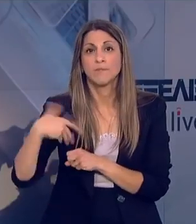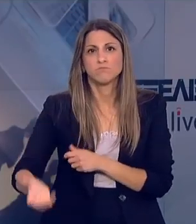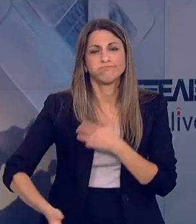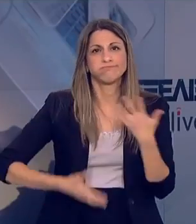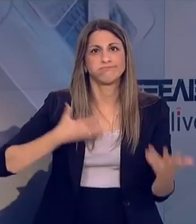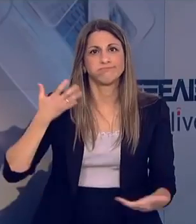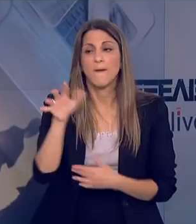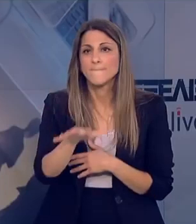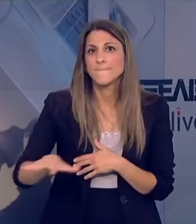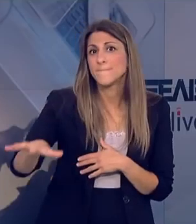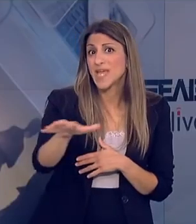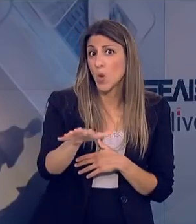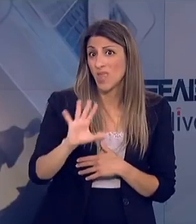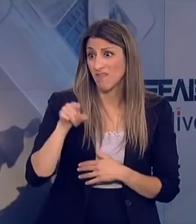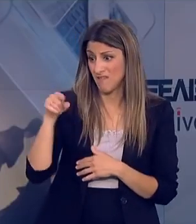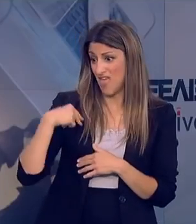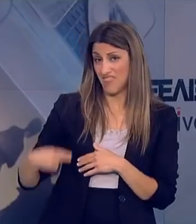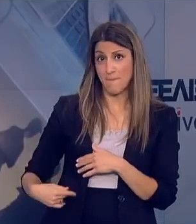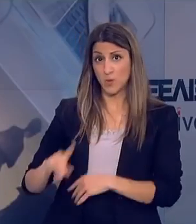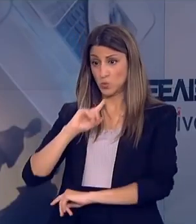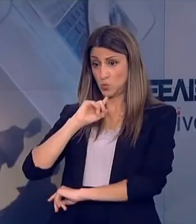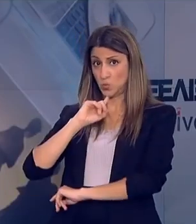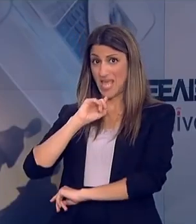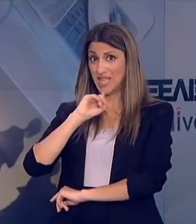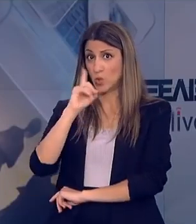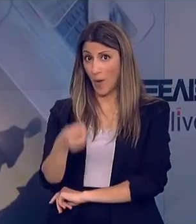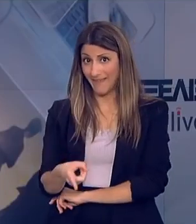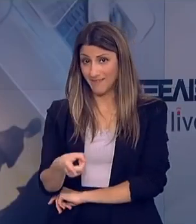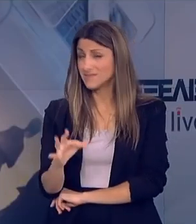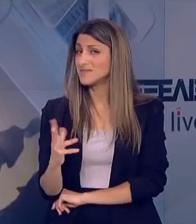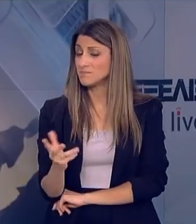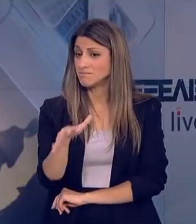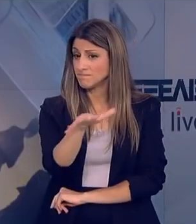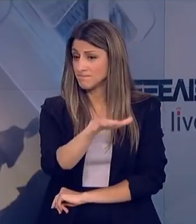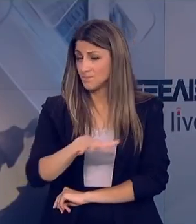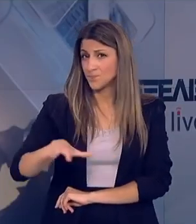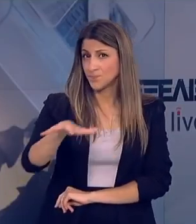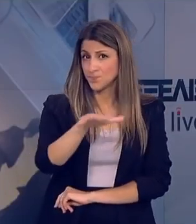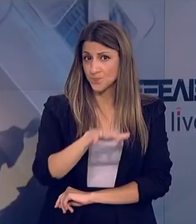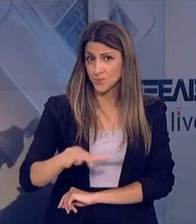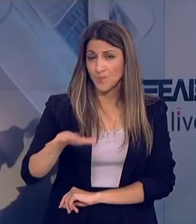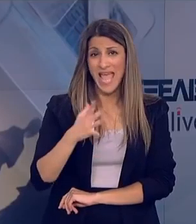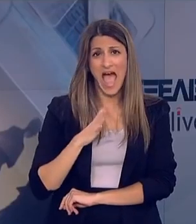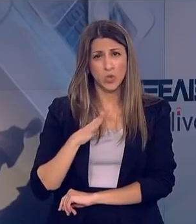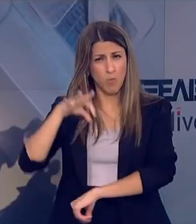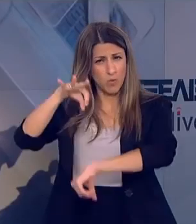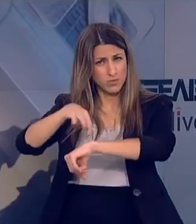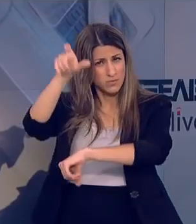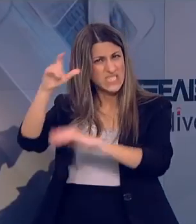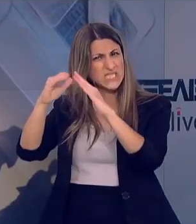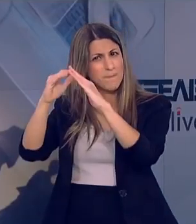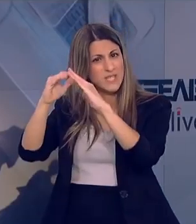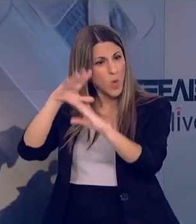Υπήρχε περιοχή που με εντολή του Δημάρχου, έξω από συγκεκριμένο νοσούντα ασθενή, νέο